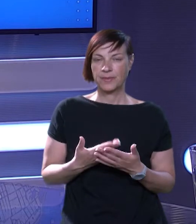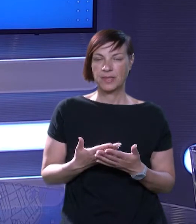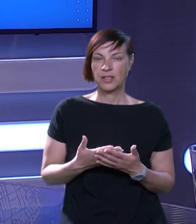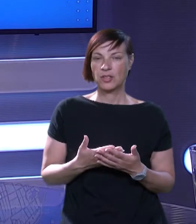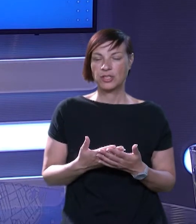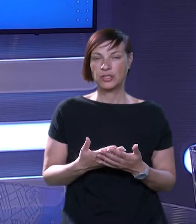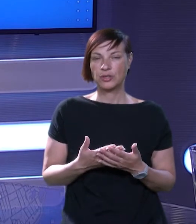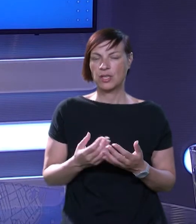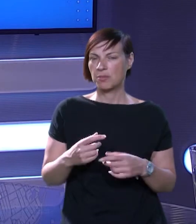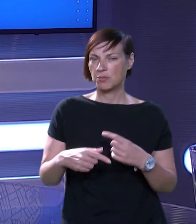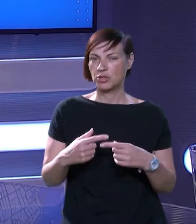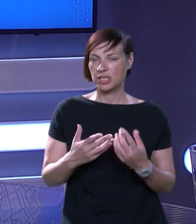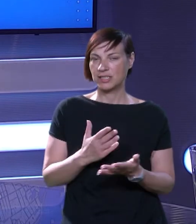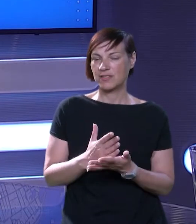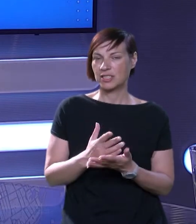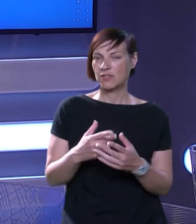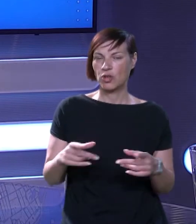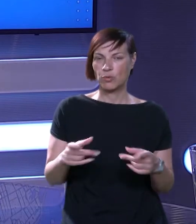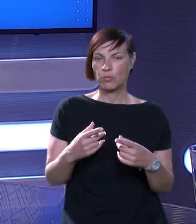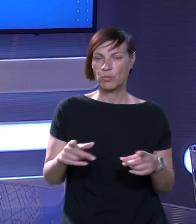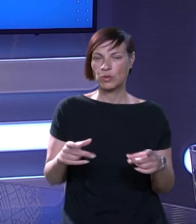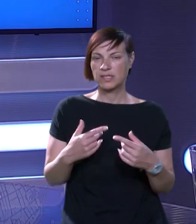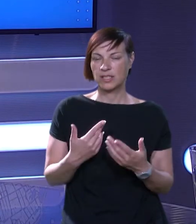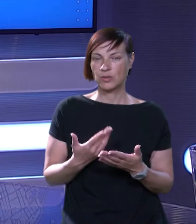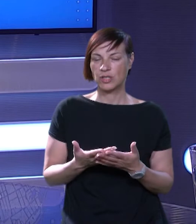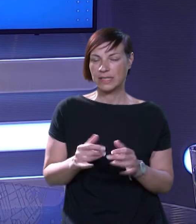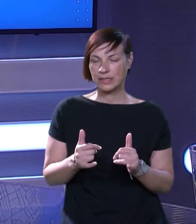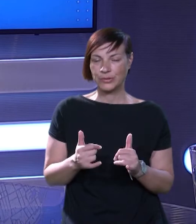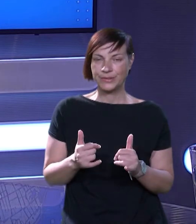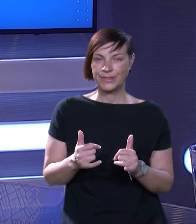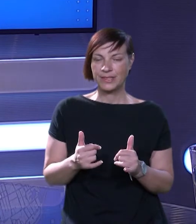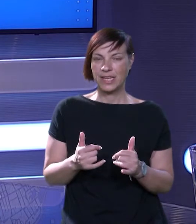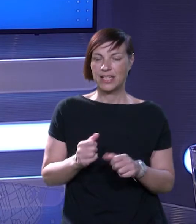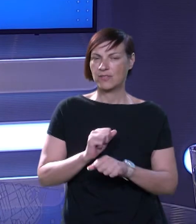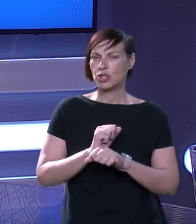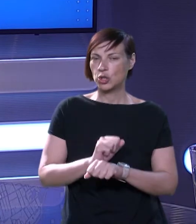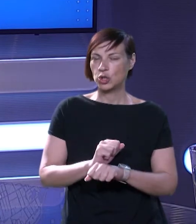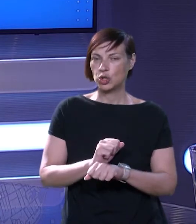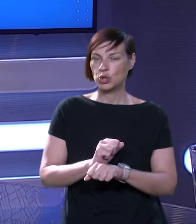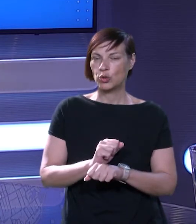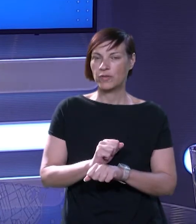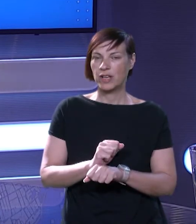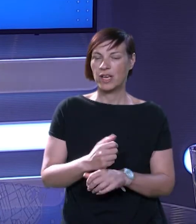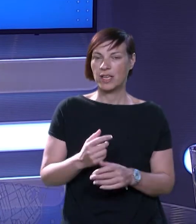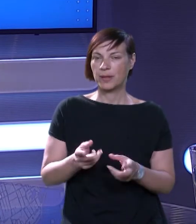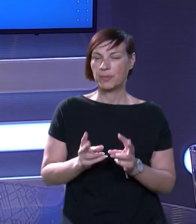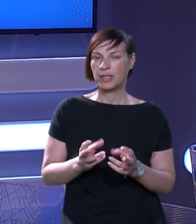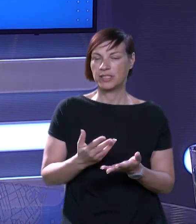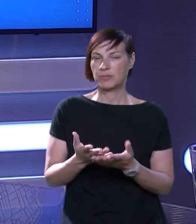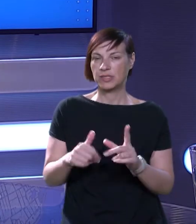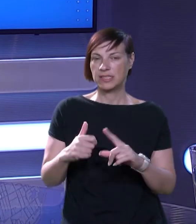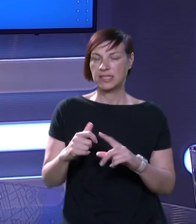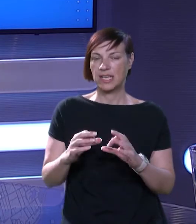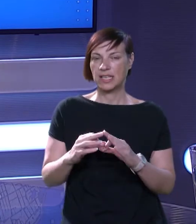od toga. Oni su tamo puštali svaki svoju muziku. Onda su naravno ovi čuvari nasljeđa poludili jer su se